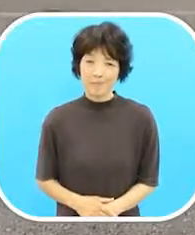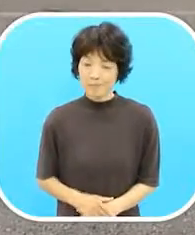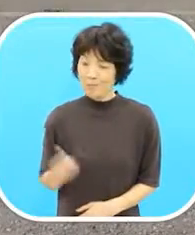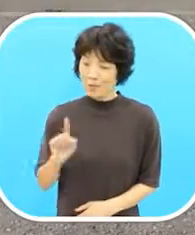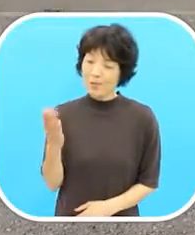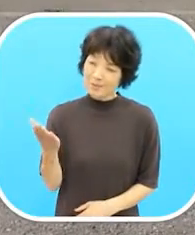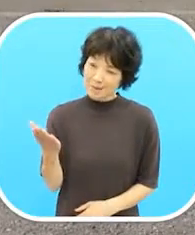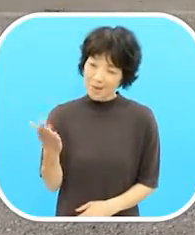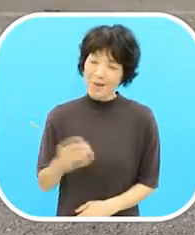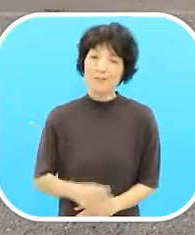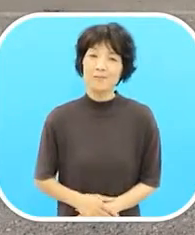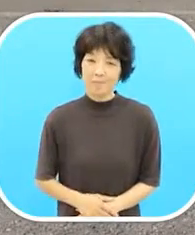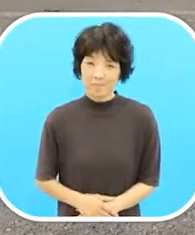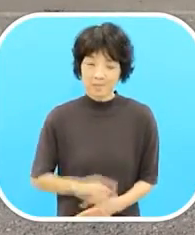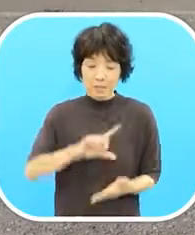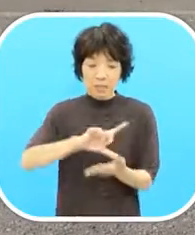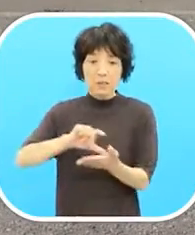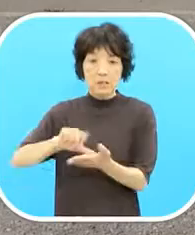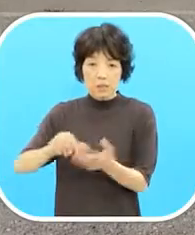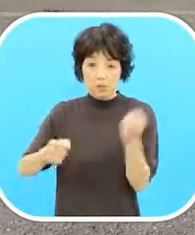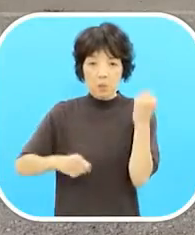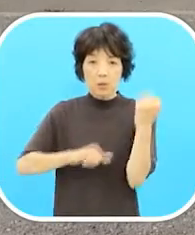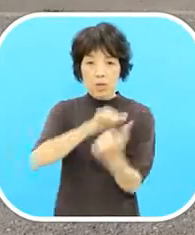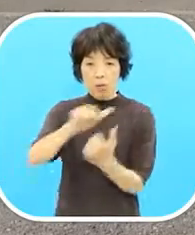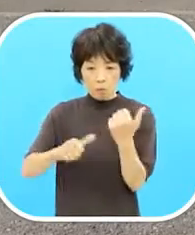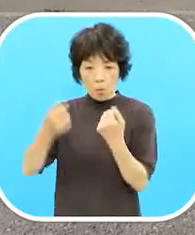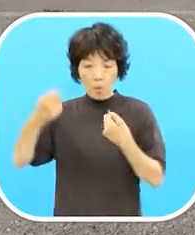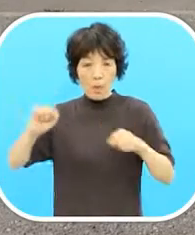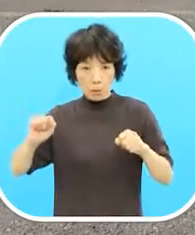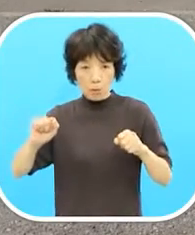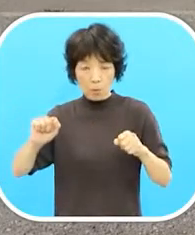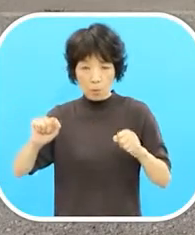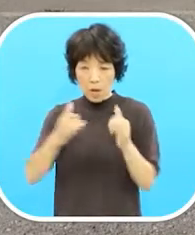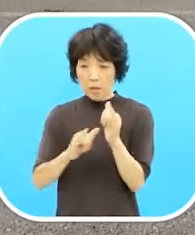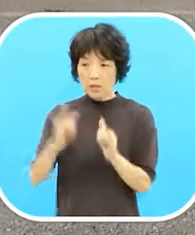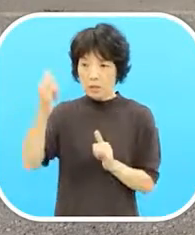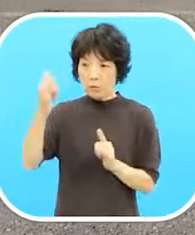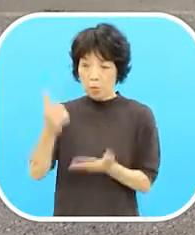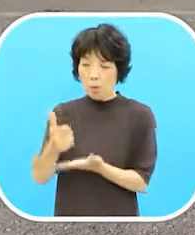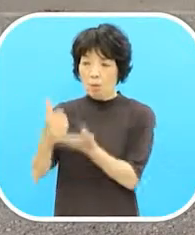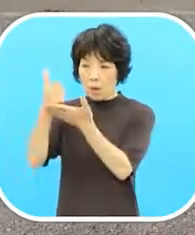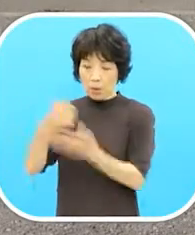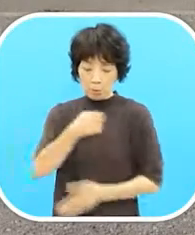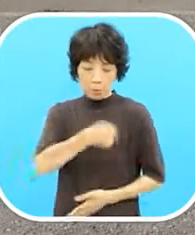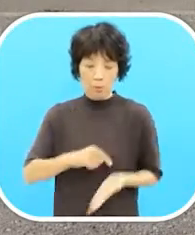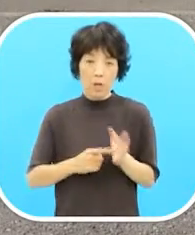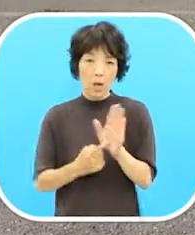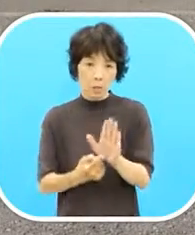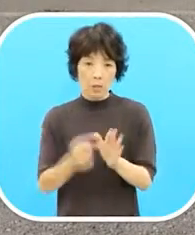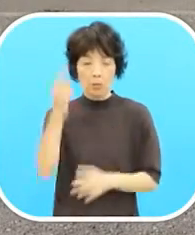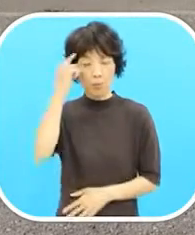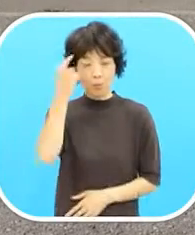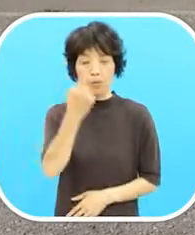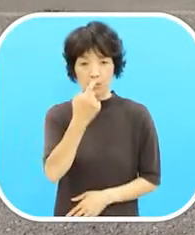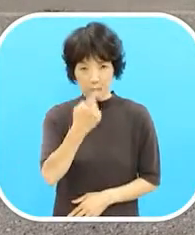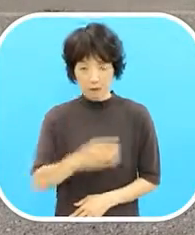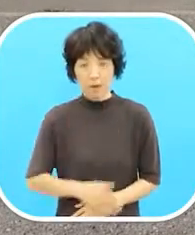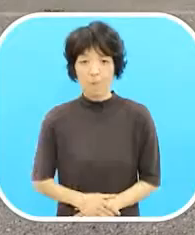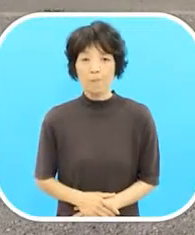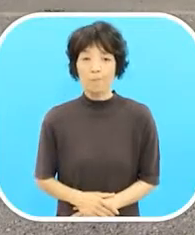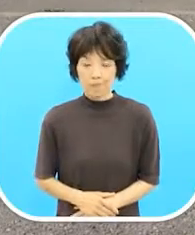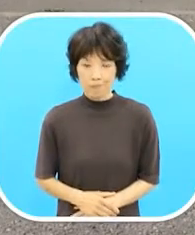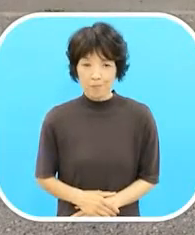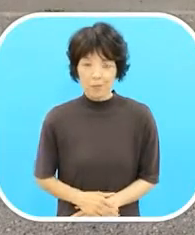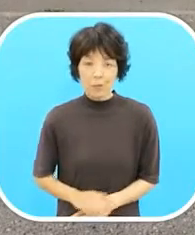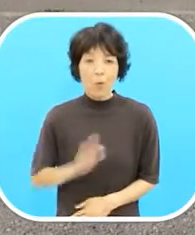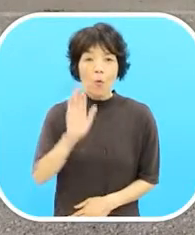いかがでしたか？ 地域の伝統芸能って先祖を敬う心の表れでもあるんだなと感じましたね。